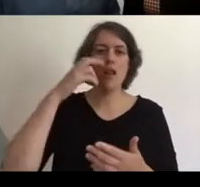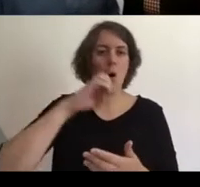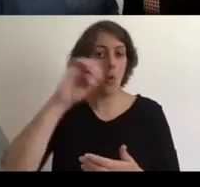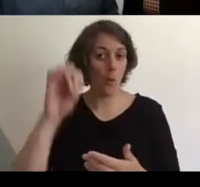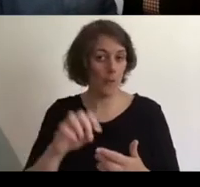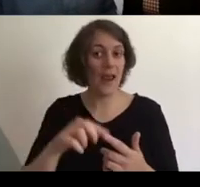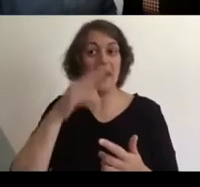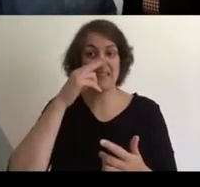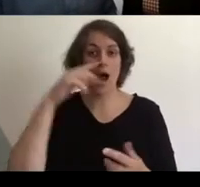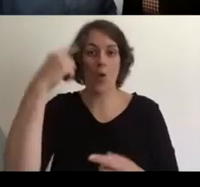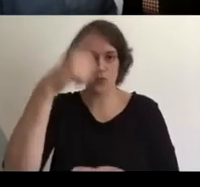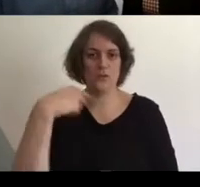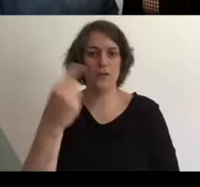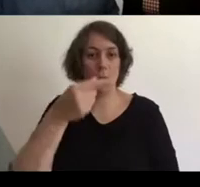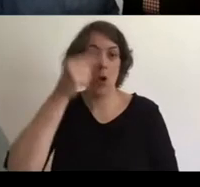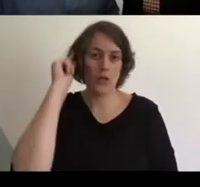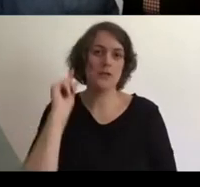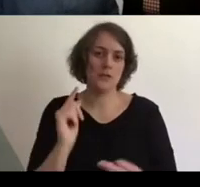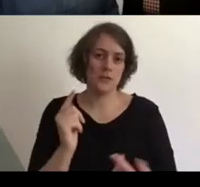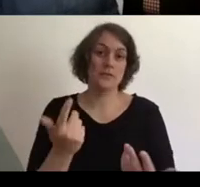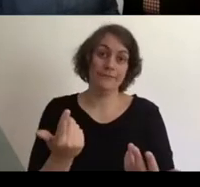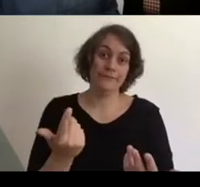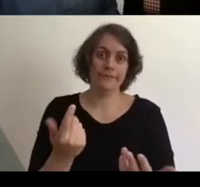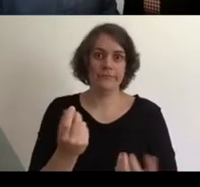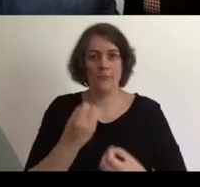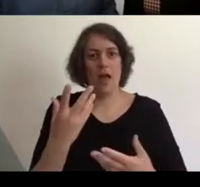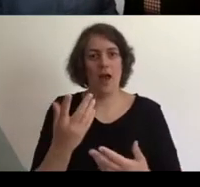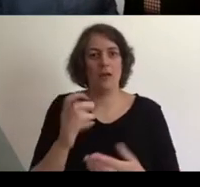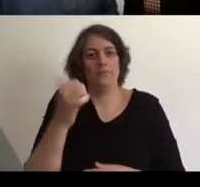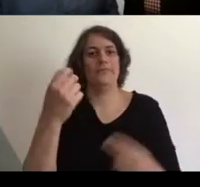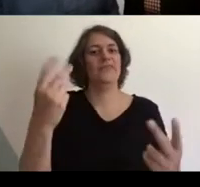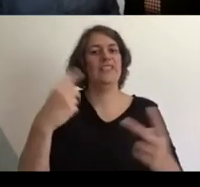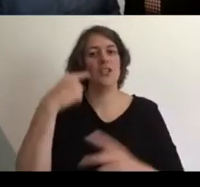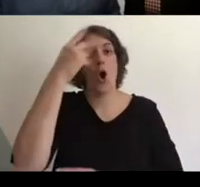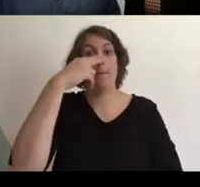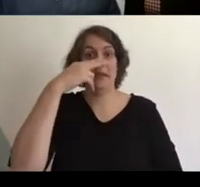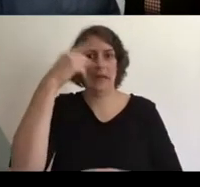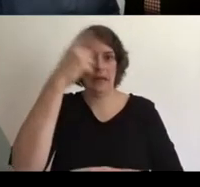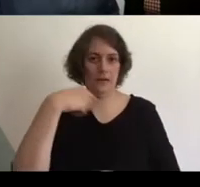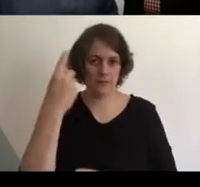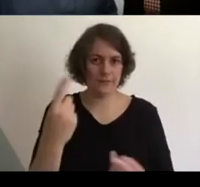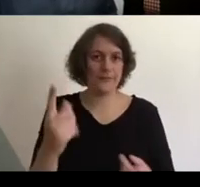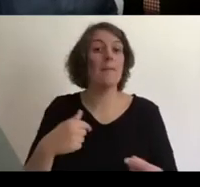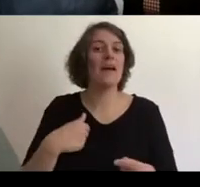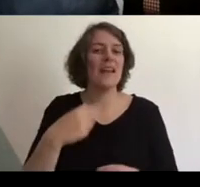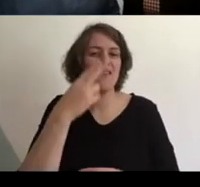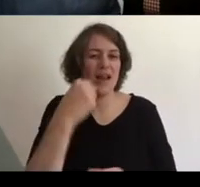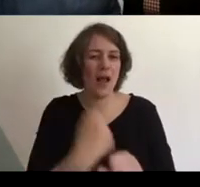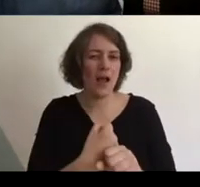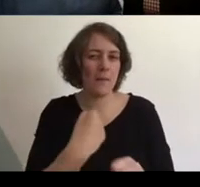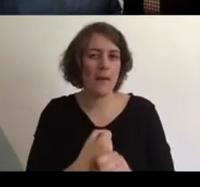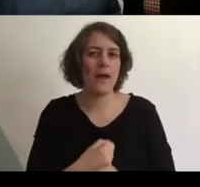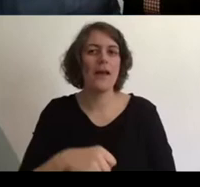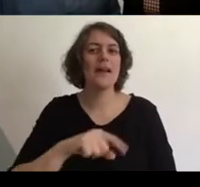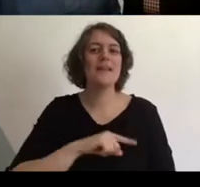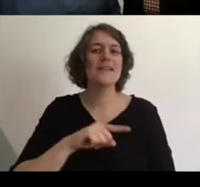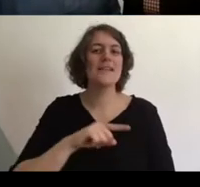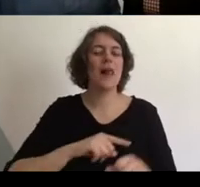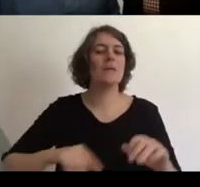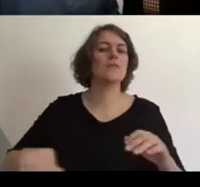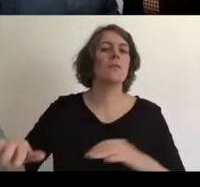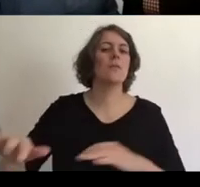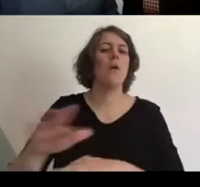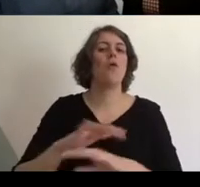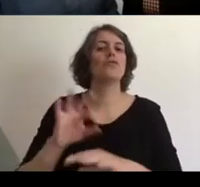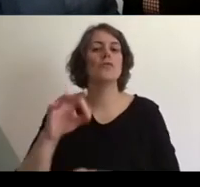allen Dingen auch aus. Das ist ja der Schlüssel dabei. Nun habe ich aber folgenden Fehler gemacht. Ich habe mir eine Branche gesucht, die für Männer ungeeignet